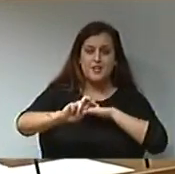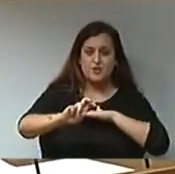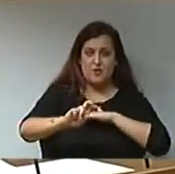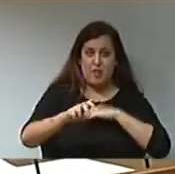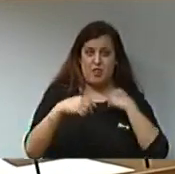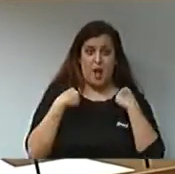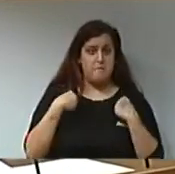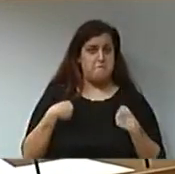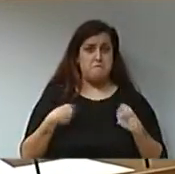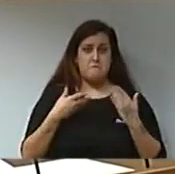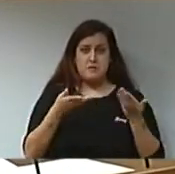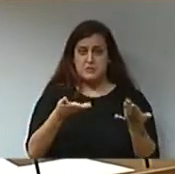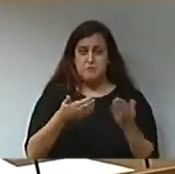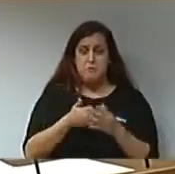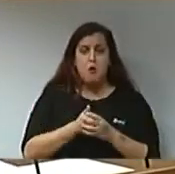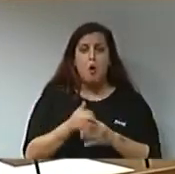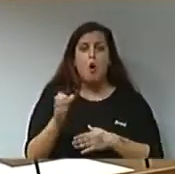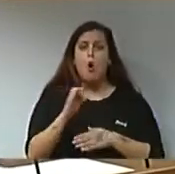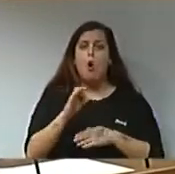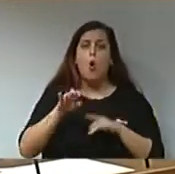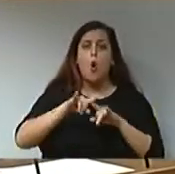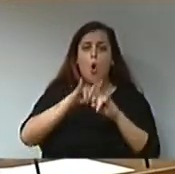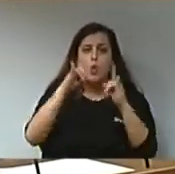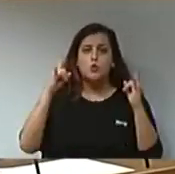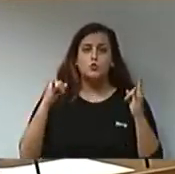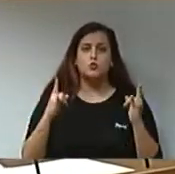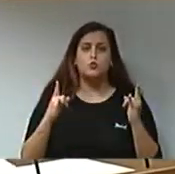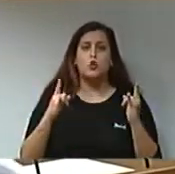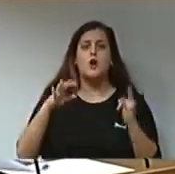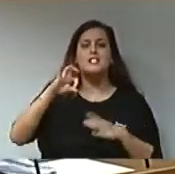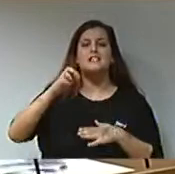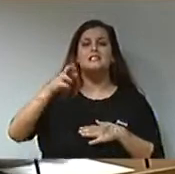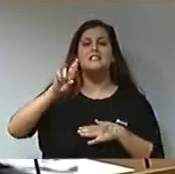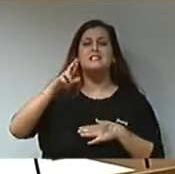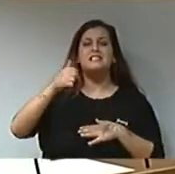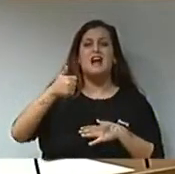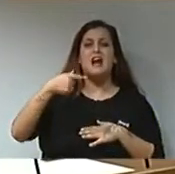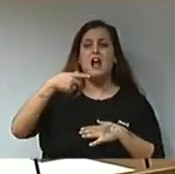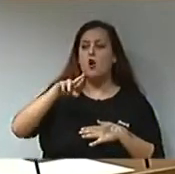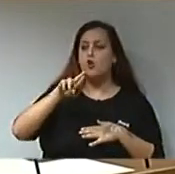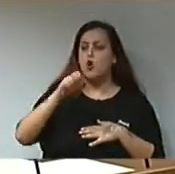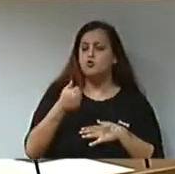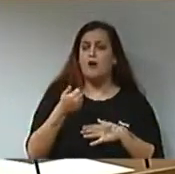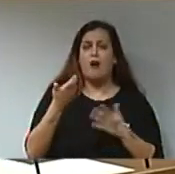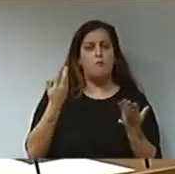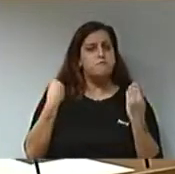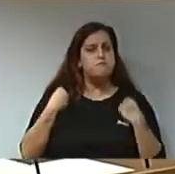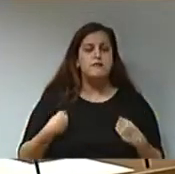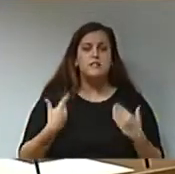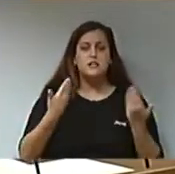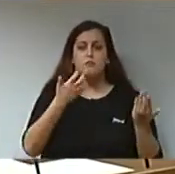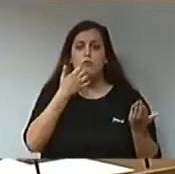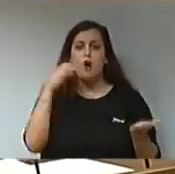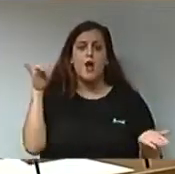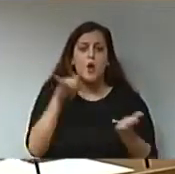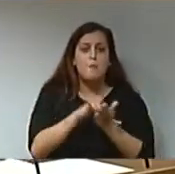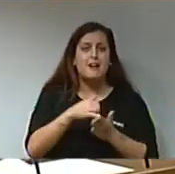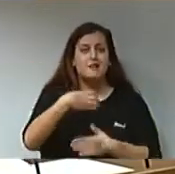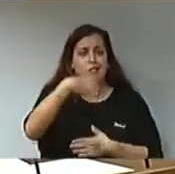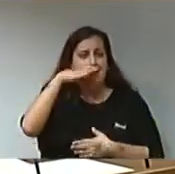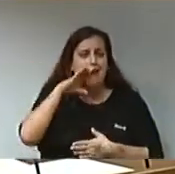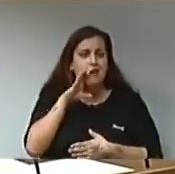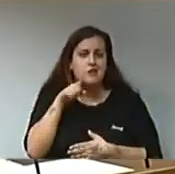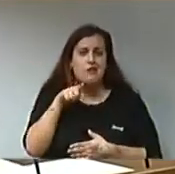Vull dir, o què va passar en el túnel del tram de Serragrossa, que estava aturat i el van tenir que recuperar per endavant, o l'aeroport de Castelló, que estava